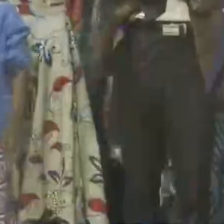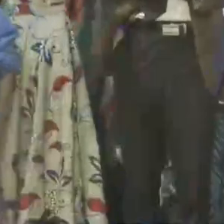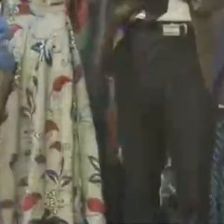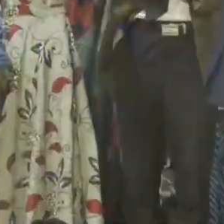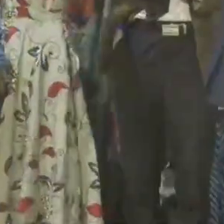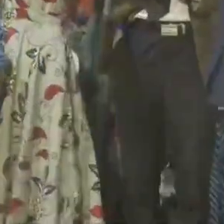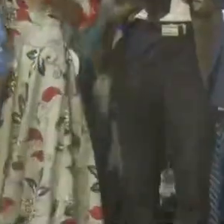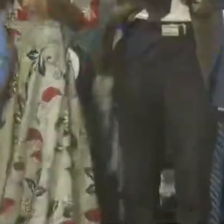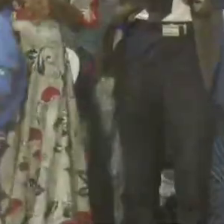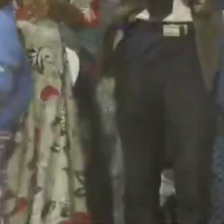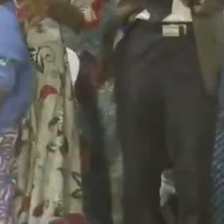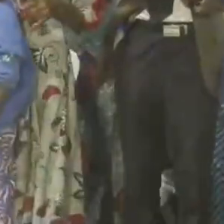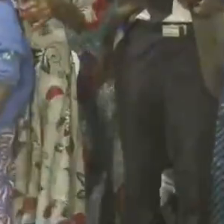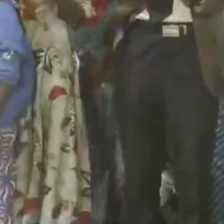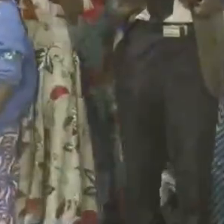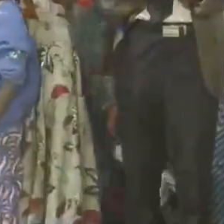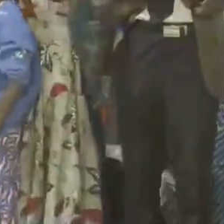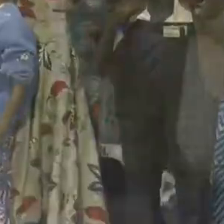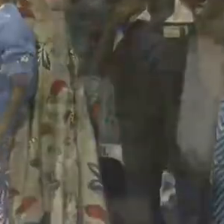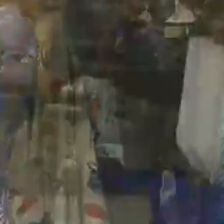venu. Merci beaucoup.